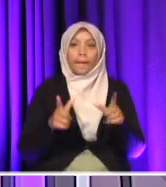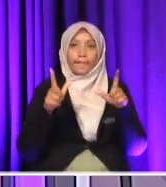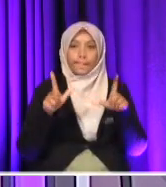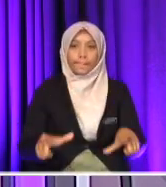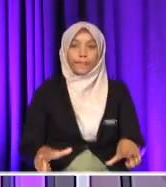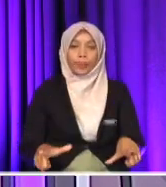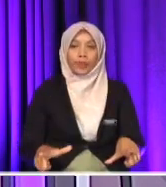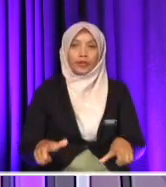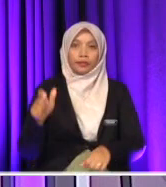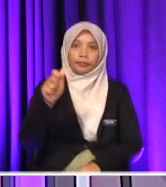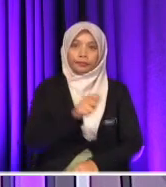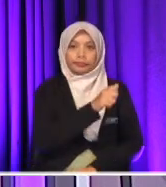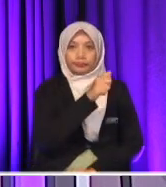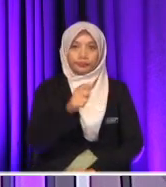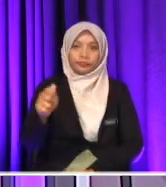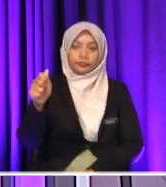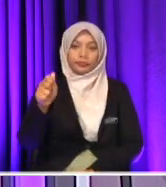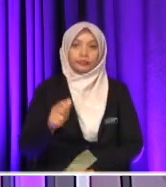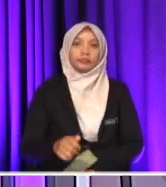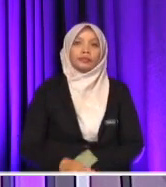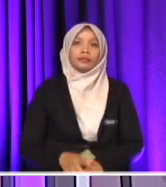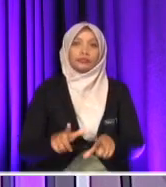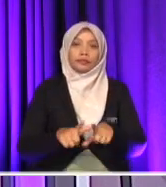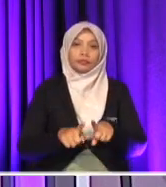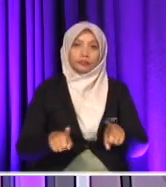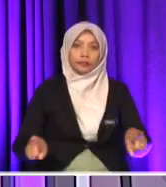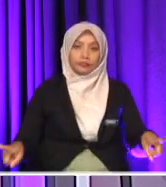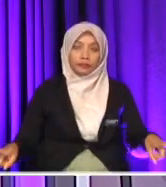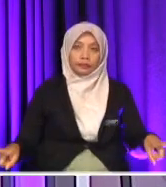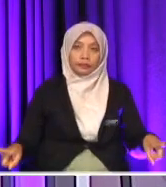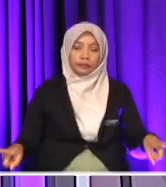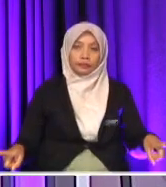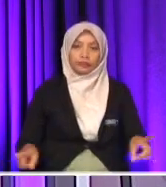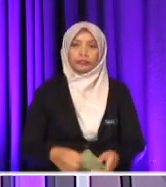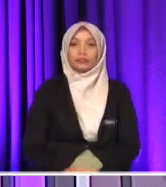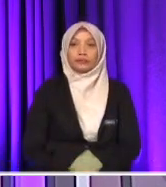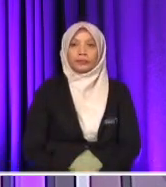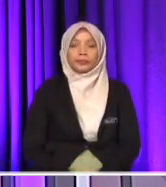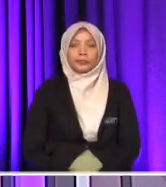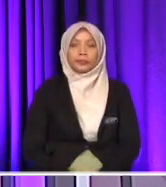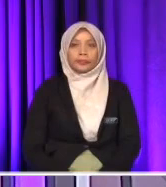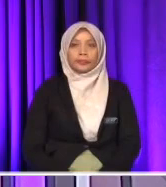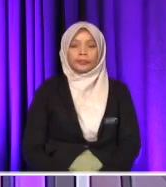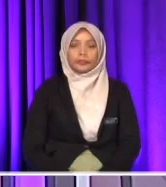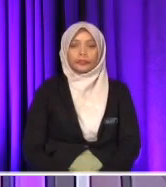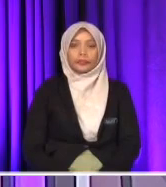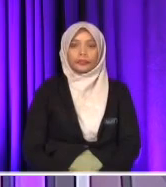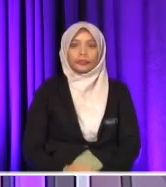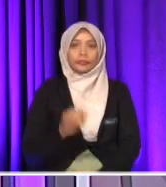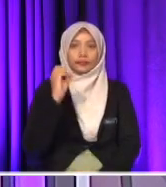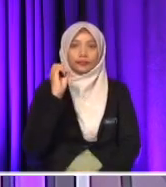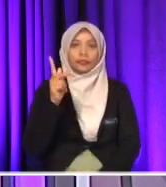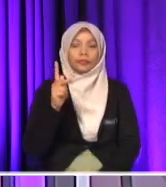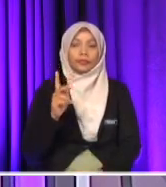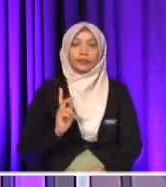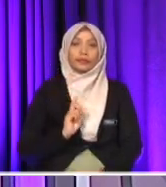lebih besar, dia akan jadi begitu. So macam mana bentuk segitiga, dia akan jadi begitu. Segitiganya ini theta kat sini. Okey. Okey, kita